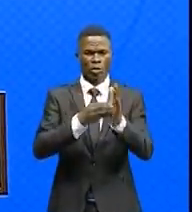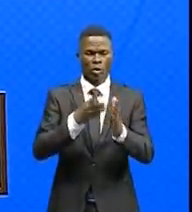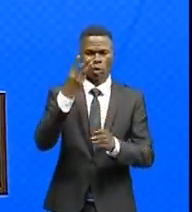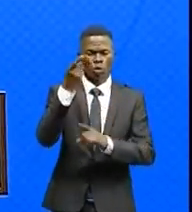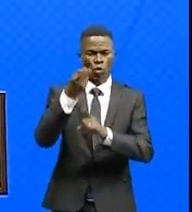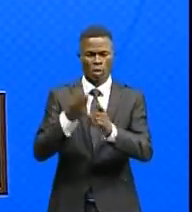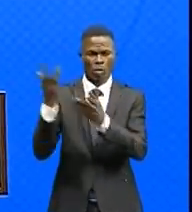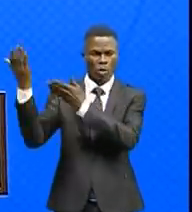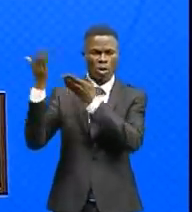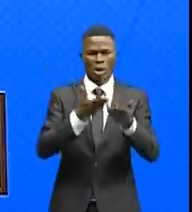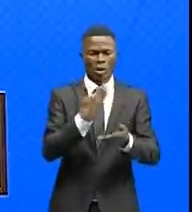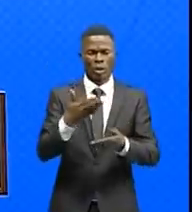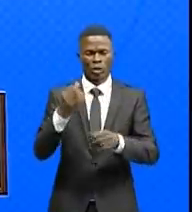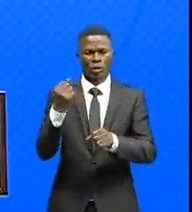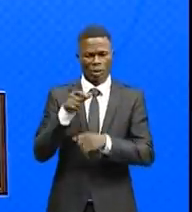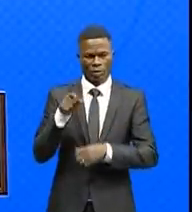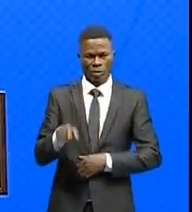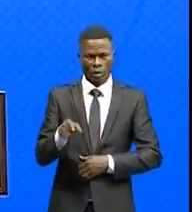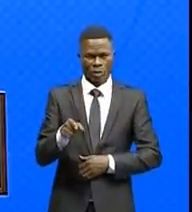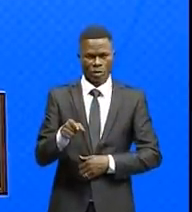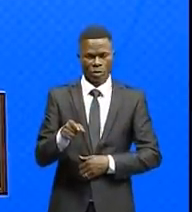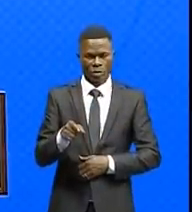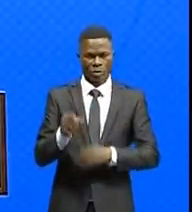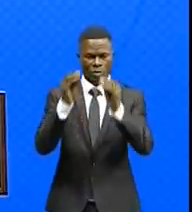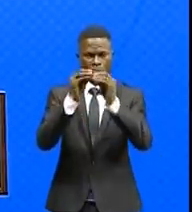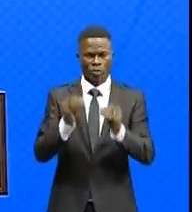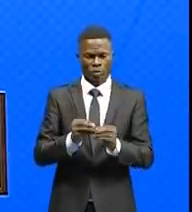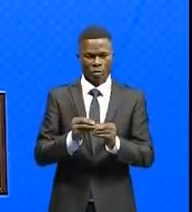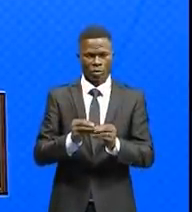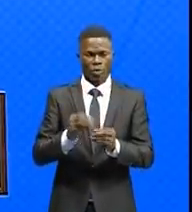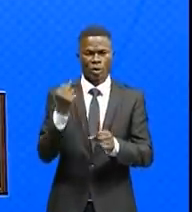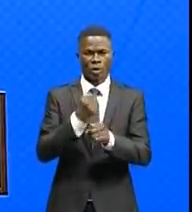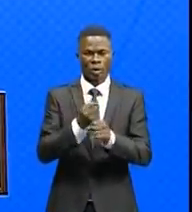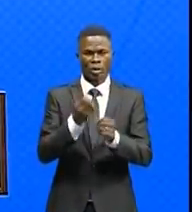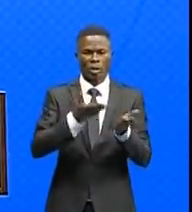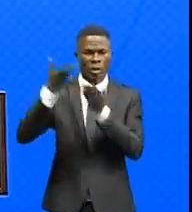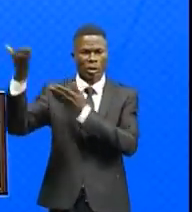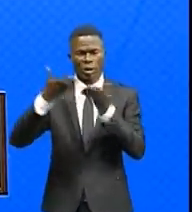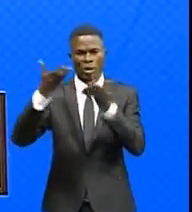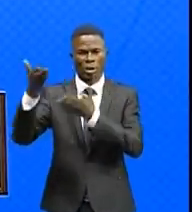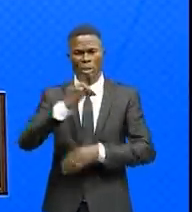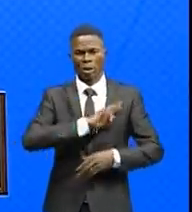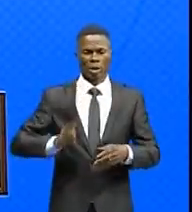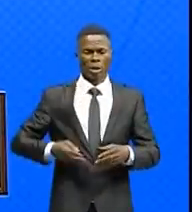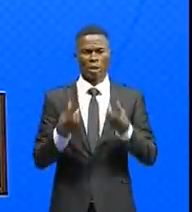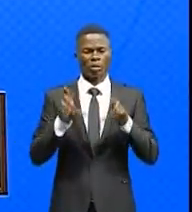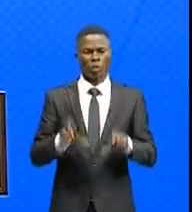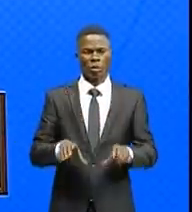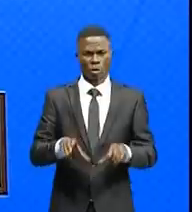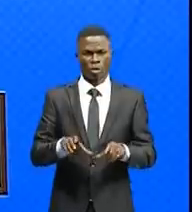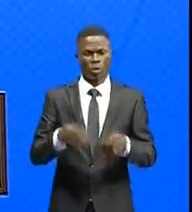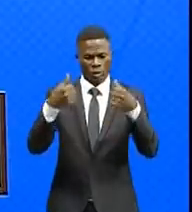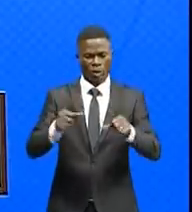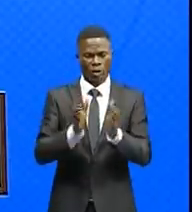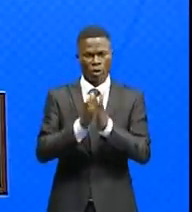3 mois d'importation de biens et de services. Le cours mondial des principaux produits d'exportation de la République démocratique du Congo sont